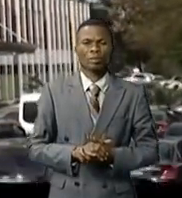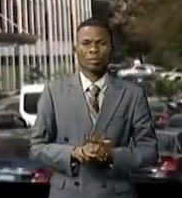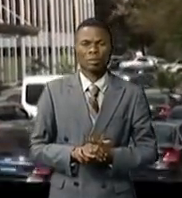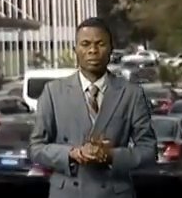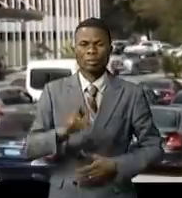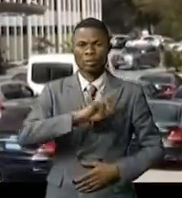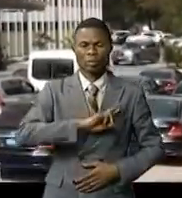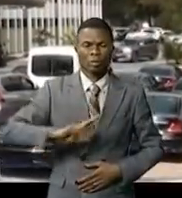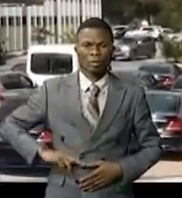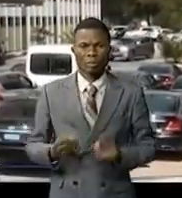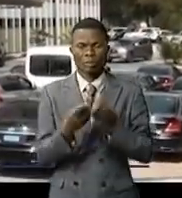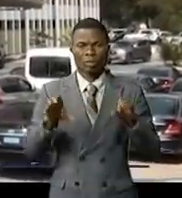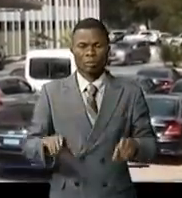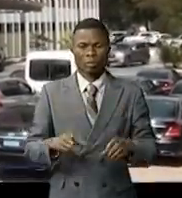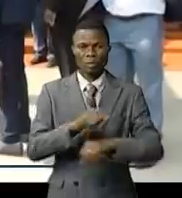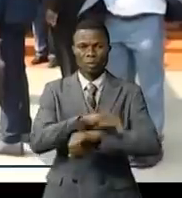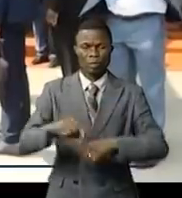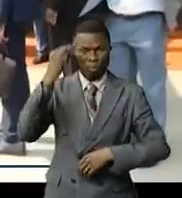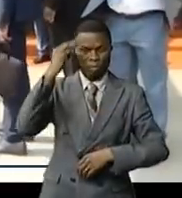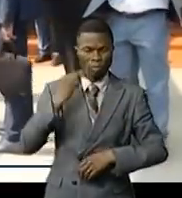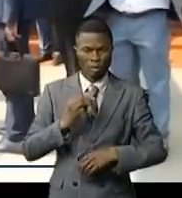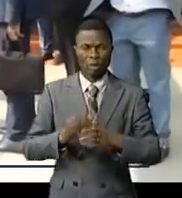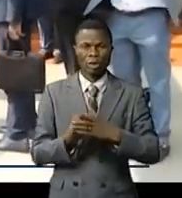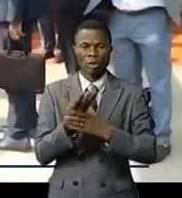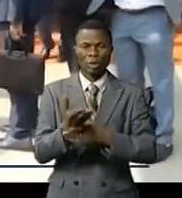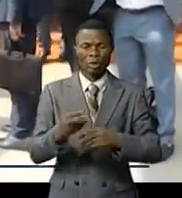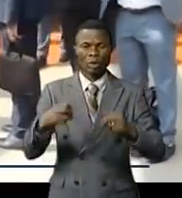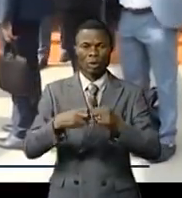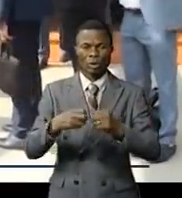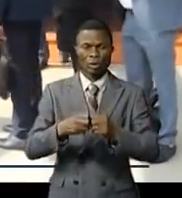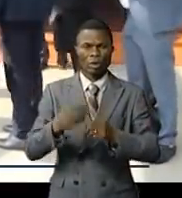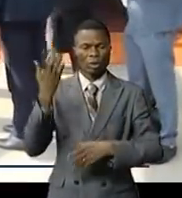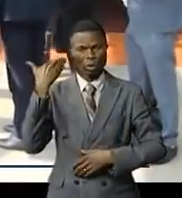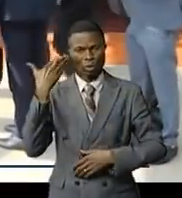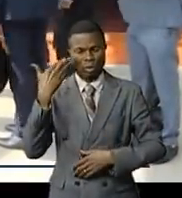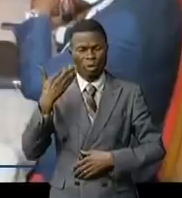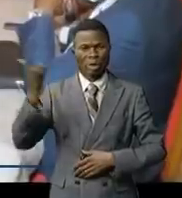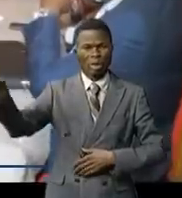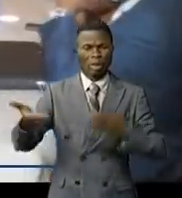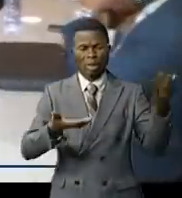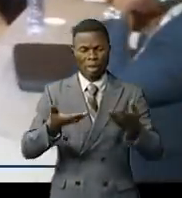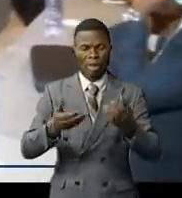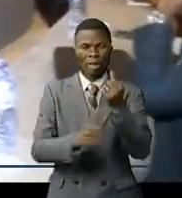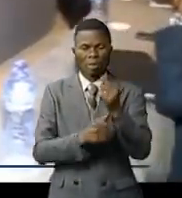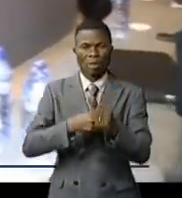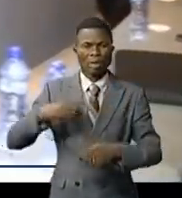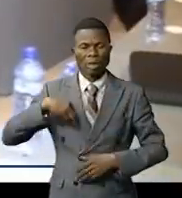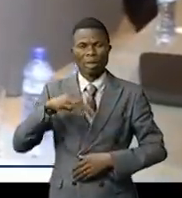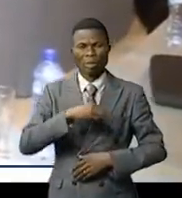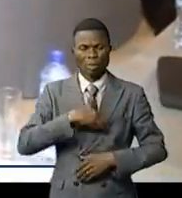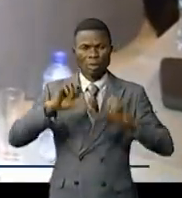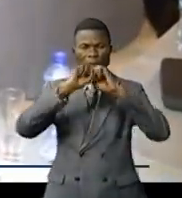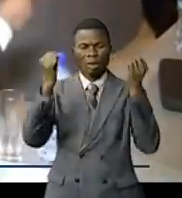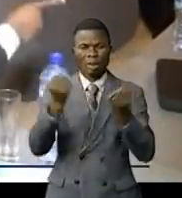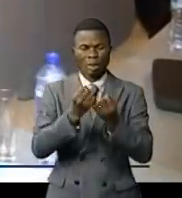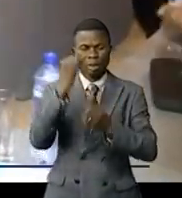La RDC, à travers le ministère des Ressources hydrauliques et électricité, a accueilli les experts des pays membres de la CPGL, de la Société